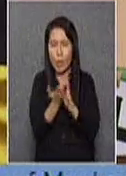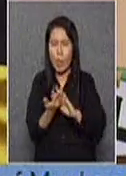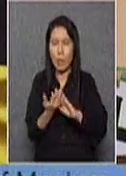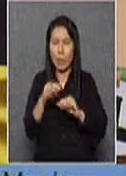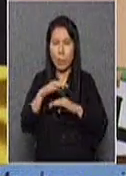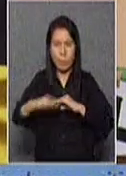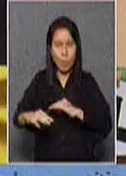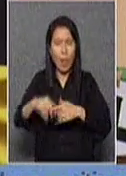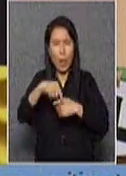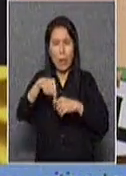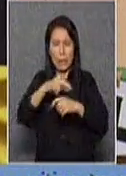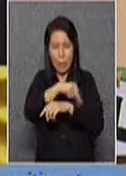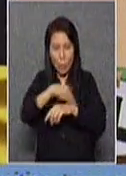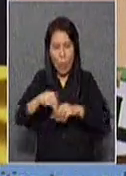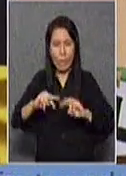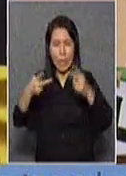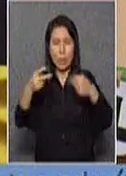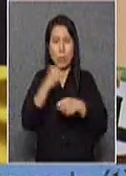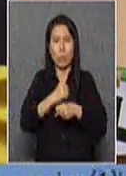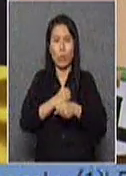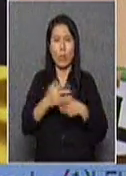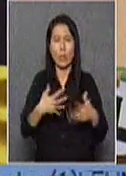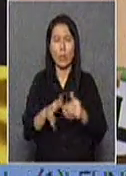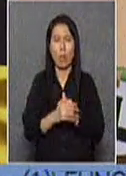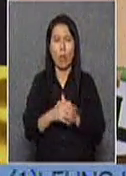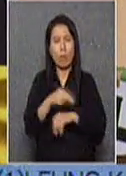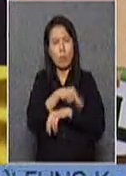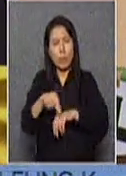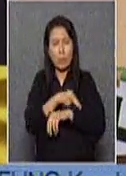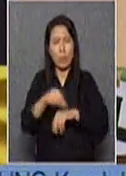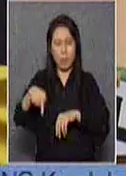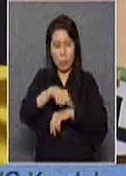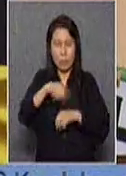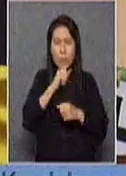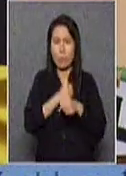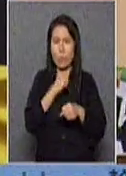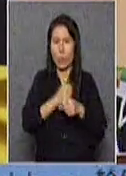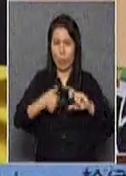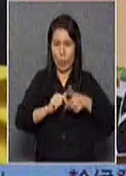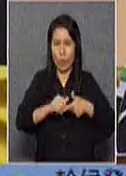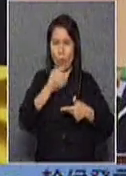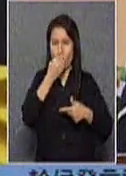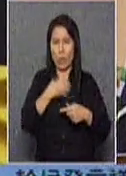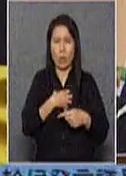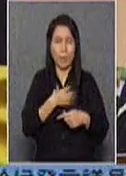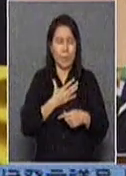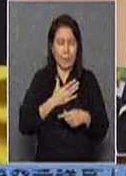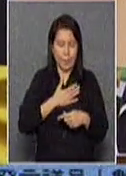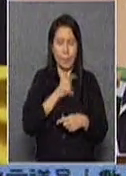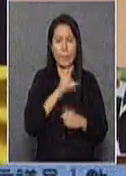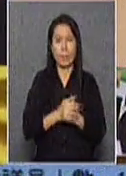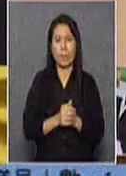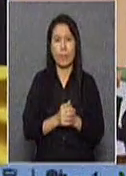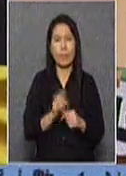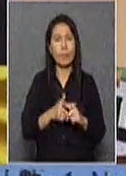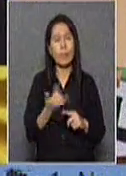劃及發展事宜。嗱，呢啲被規劃嘅做法咧，香港人係感到極為憂慮嘅，係嘛？